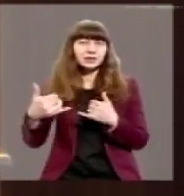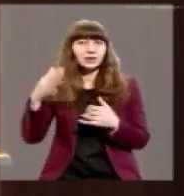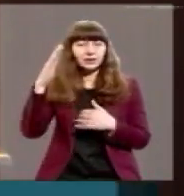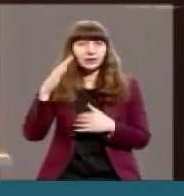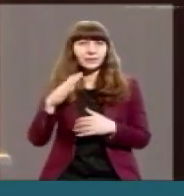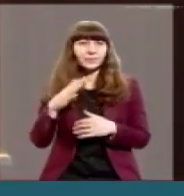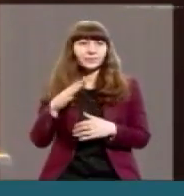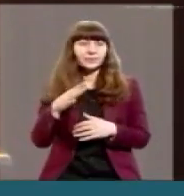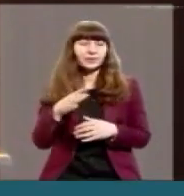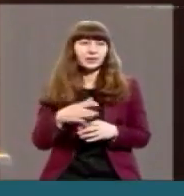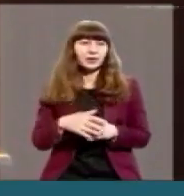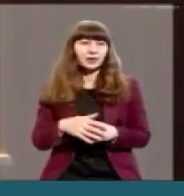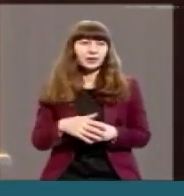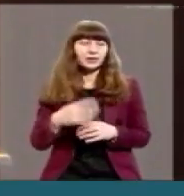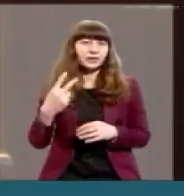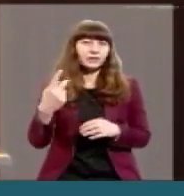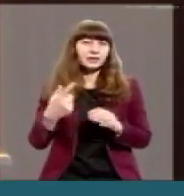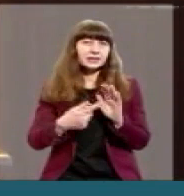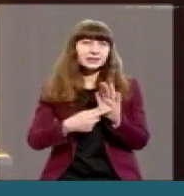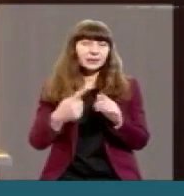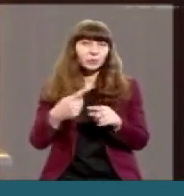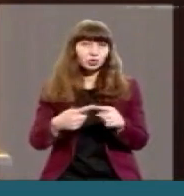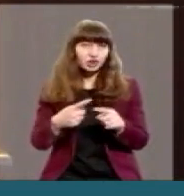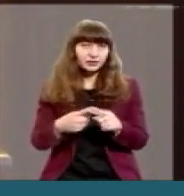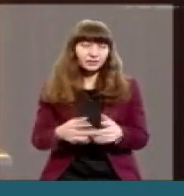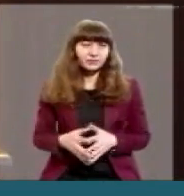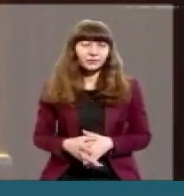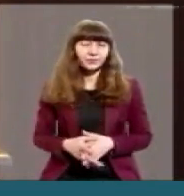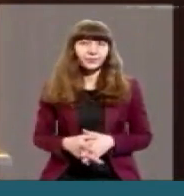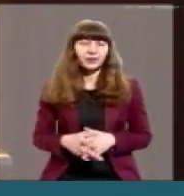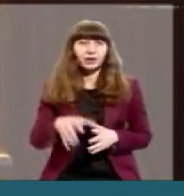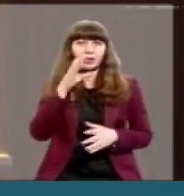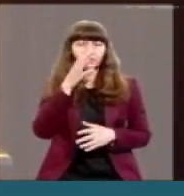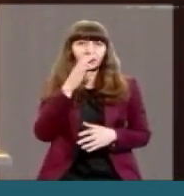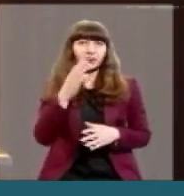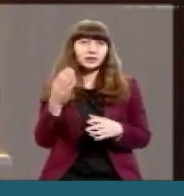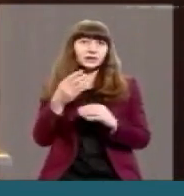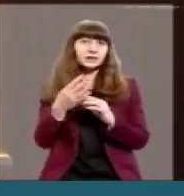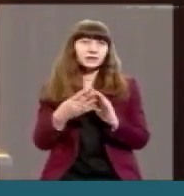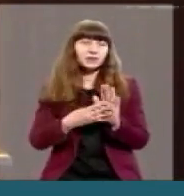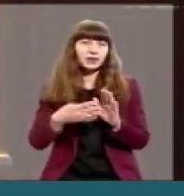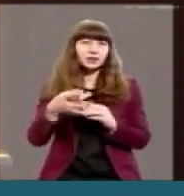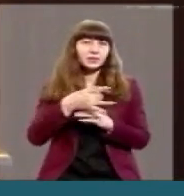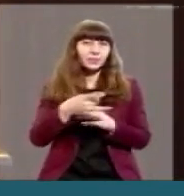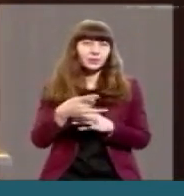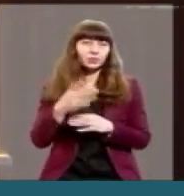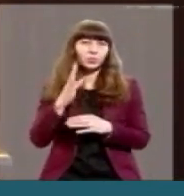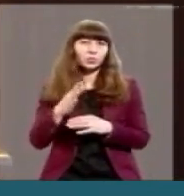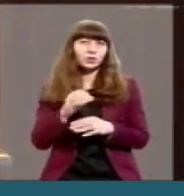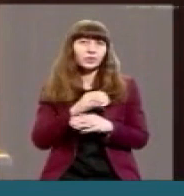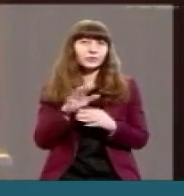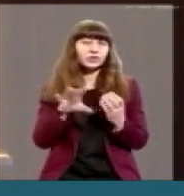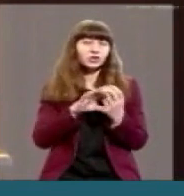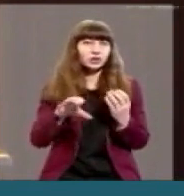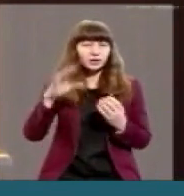водоснабжения, водоотведения, электроснабжения к 27 участкам. В городе Лисаковск, в 19-м микрорайоне, также сети будут